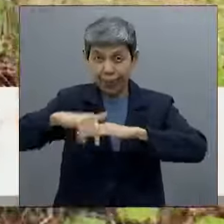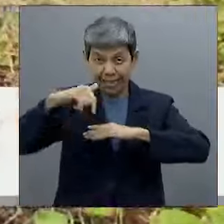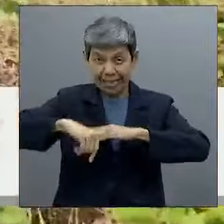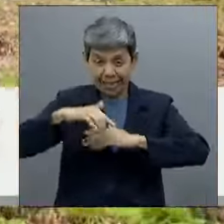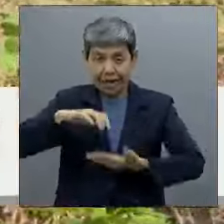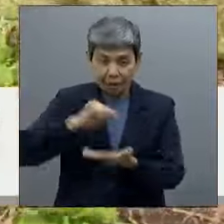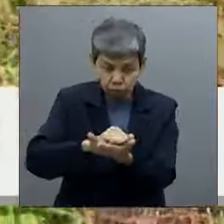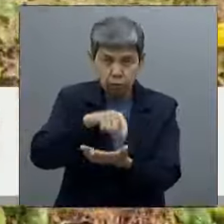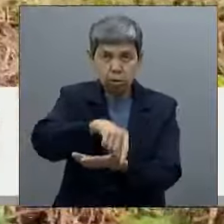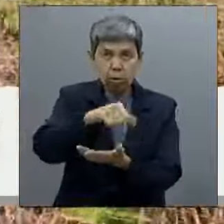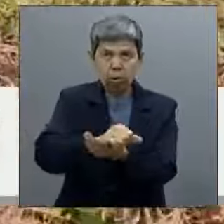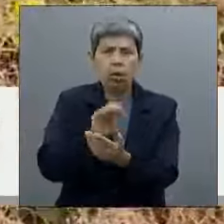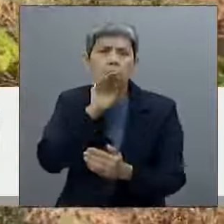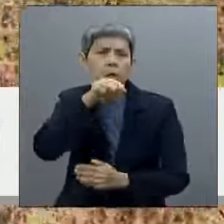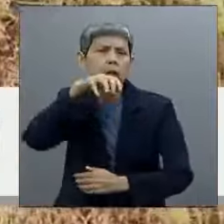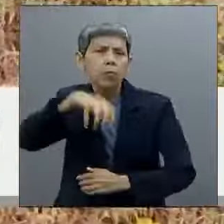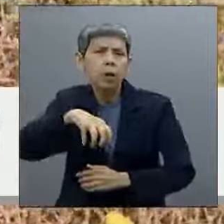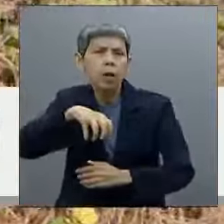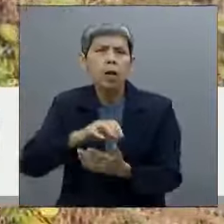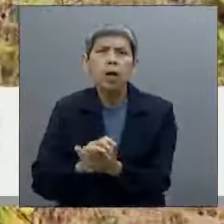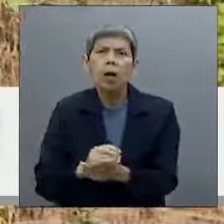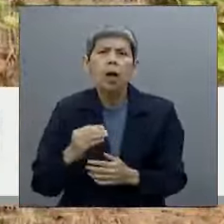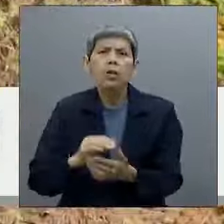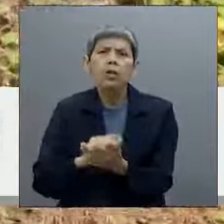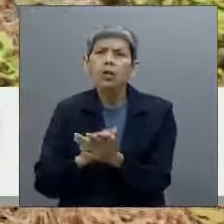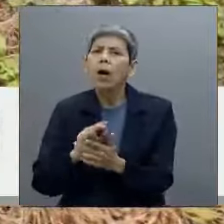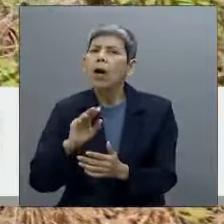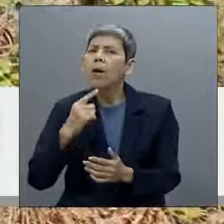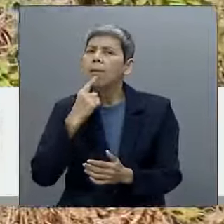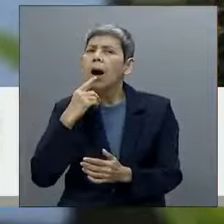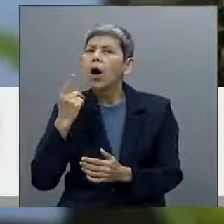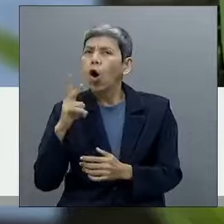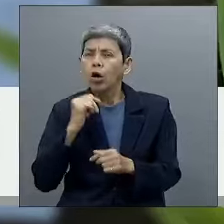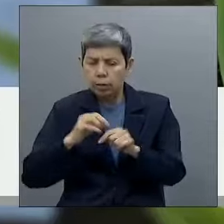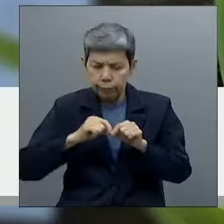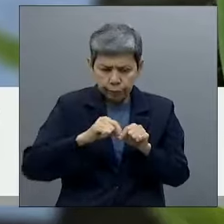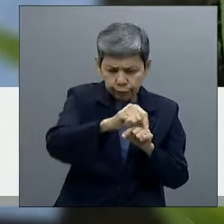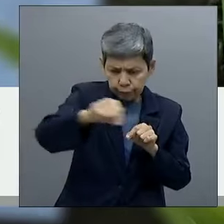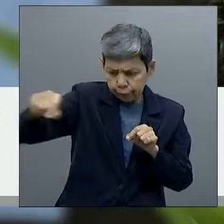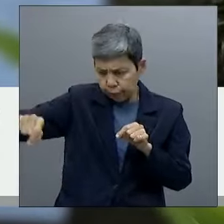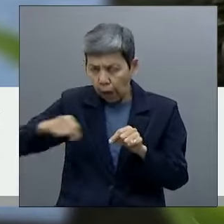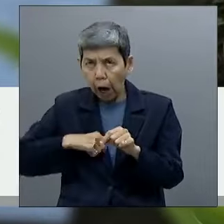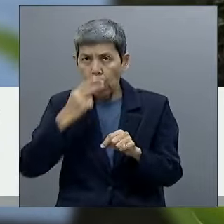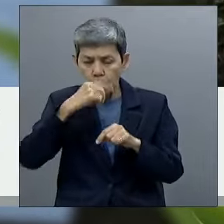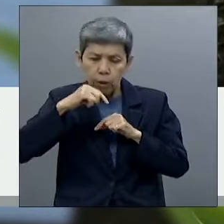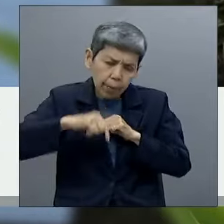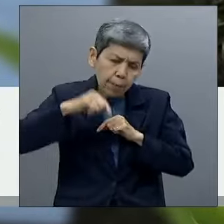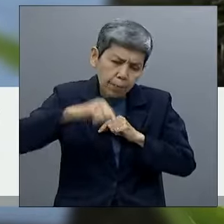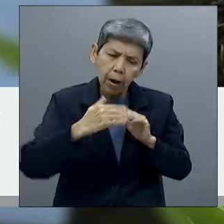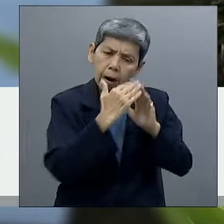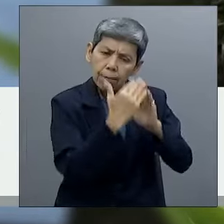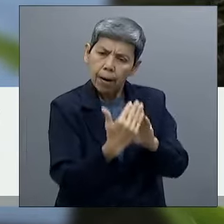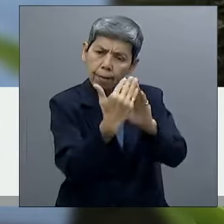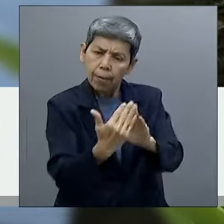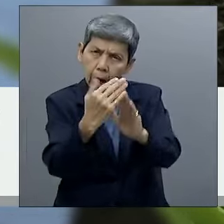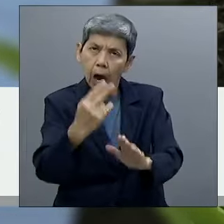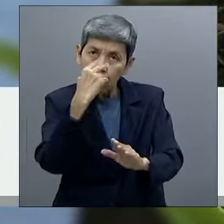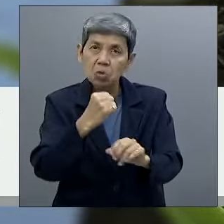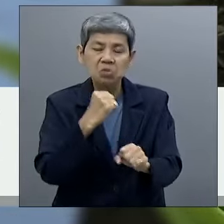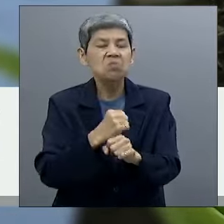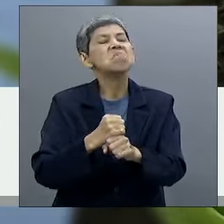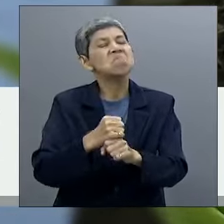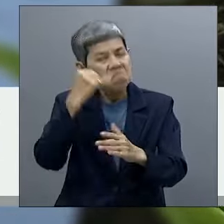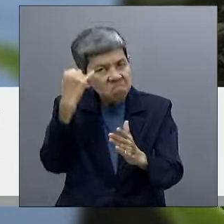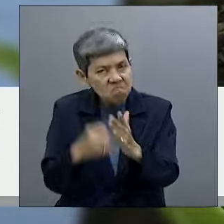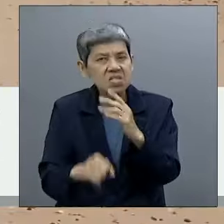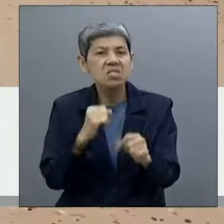านี้เจ้าหน้าที่เทศบาลตำบลปากคลอกก็เข้าทำการรังวัดสิ่งปลูกสร้างจุดอื่นๆของวิลล่าพบการลุกล้ำพื้